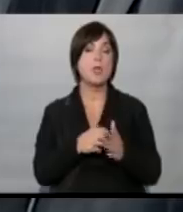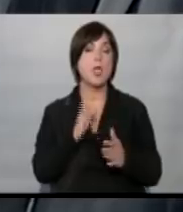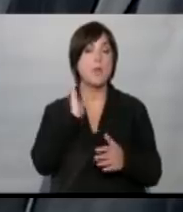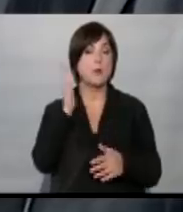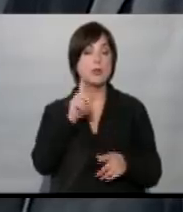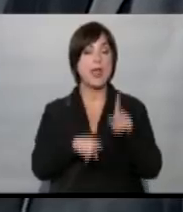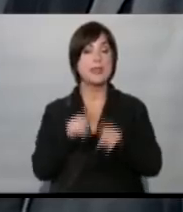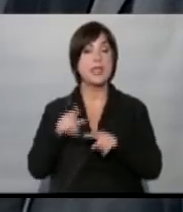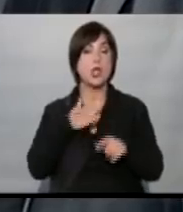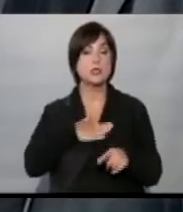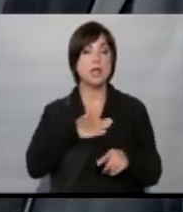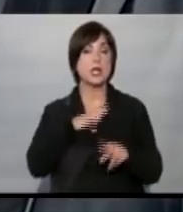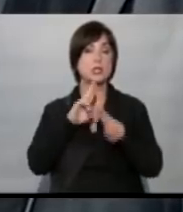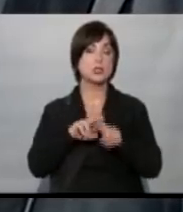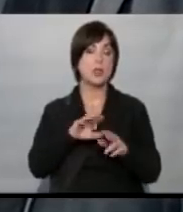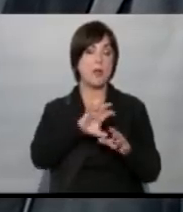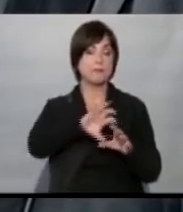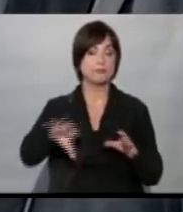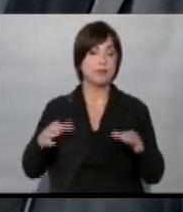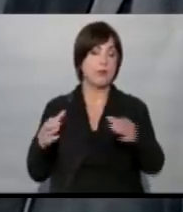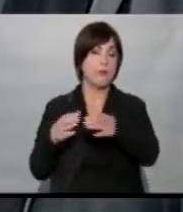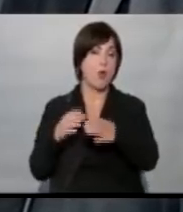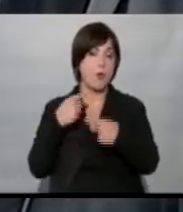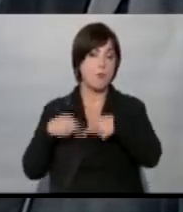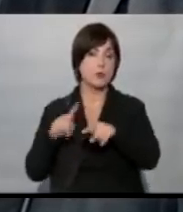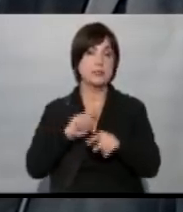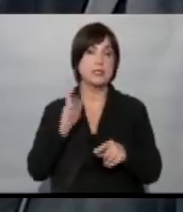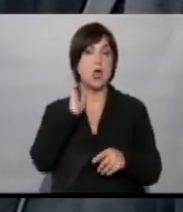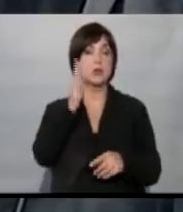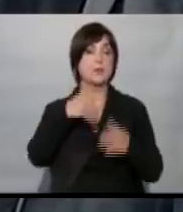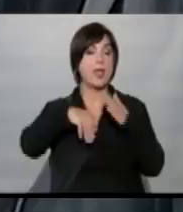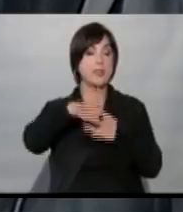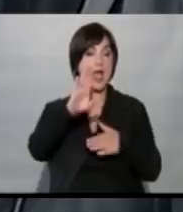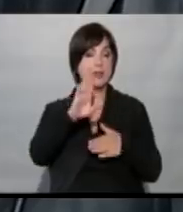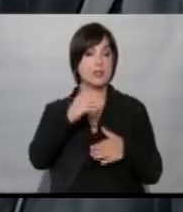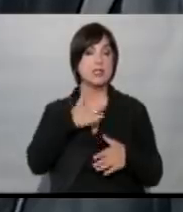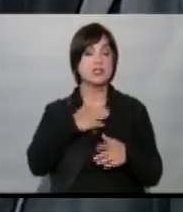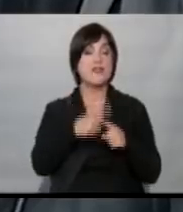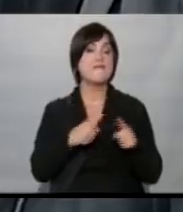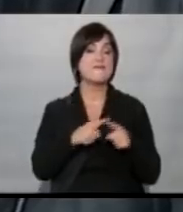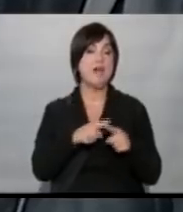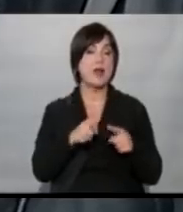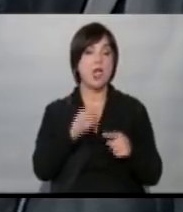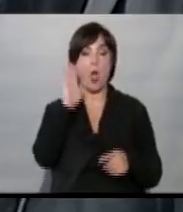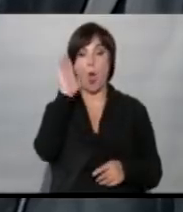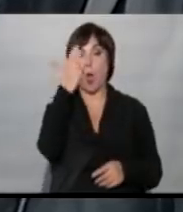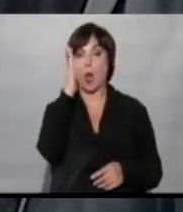понатаму некој сака да останеме во изолација, не да излеземе надвор, затоа што нас ни недостасува сега